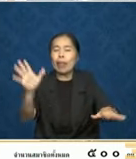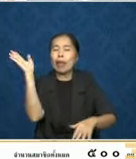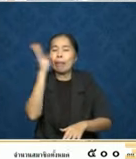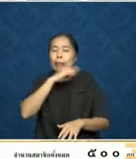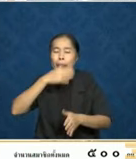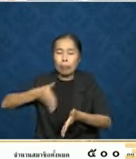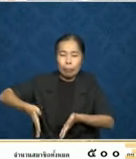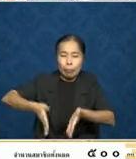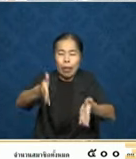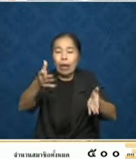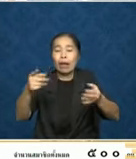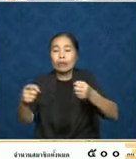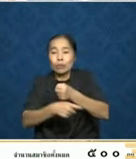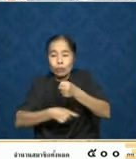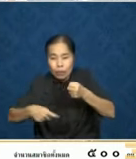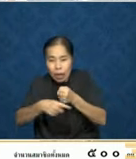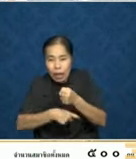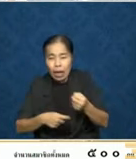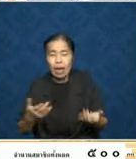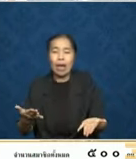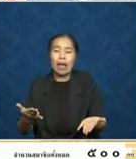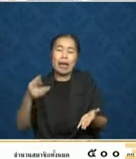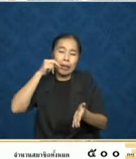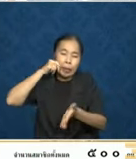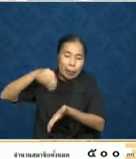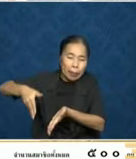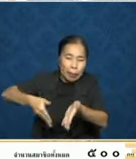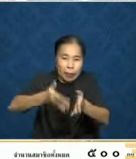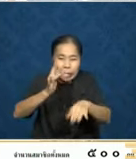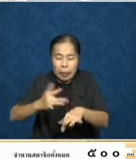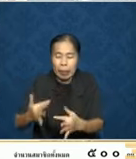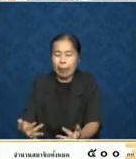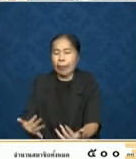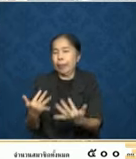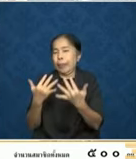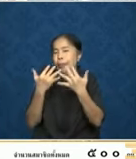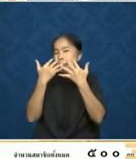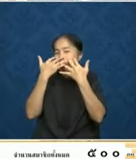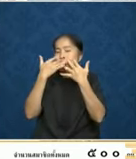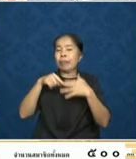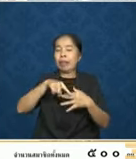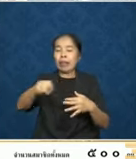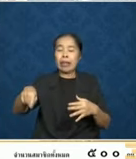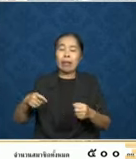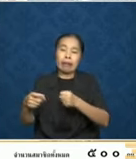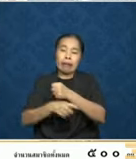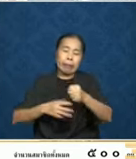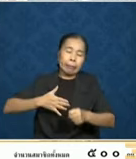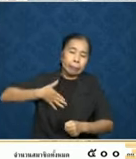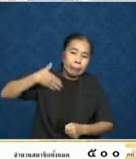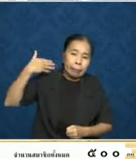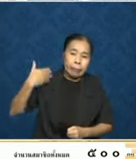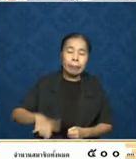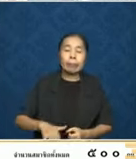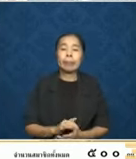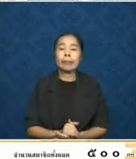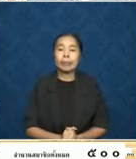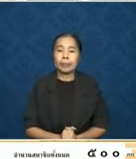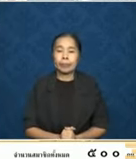าแล้วก็ไปตามแหล่งน้ำธรรมชาติทำให้เกิดปัญหาของไร่นาที่เขาทำมาหากินนะ